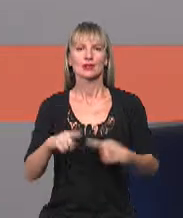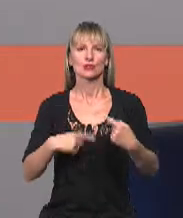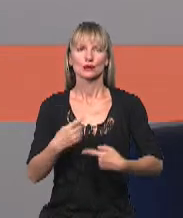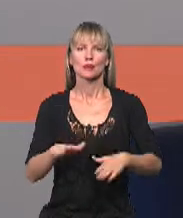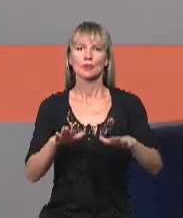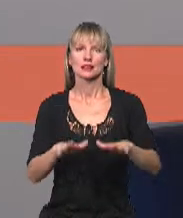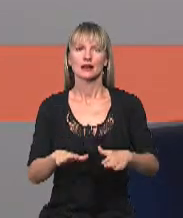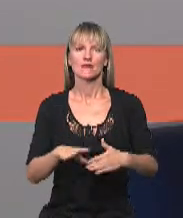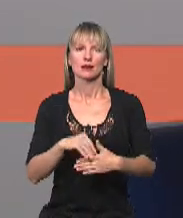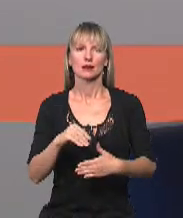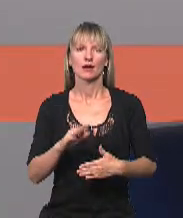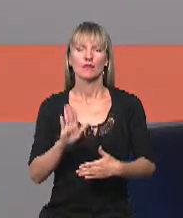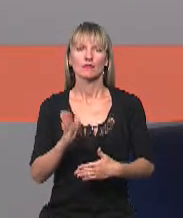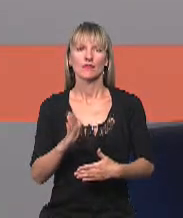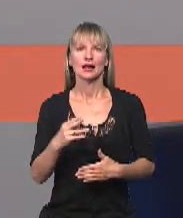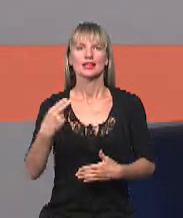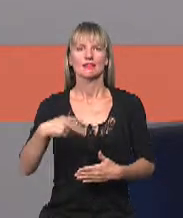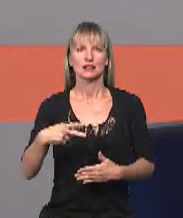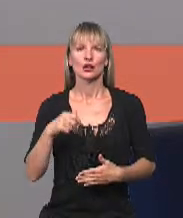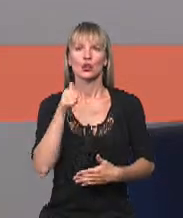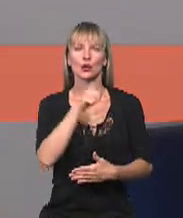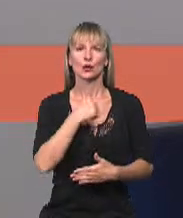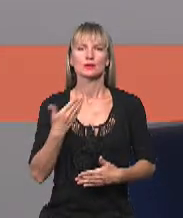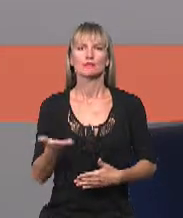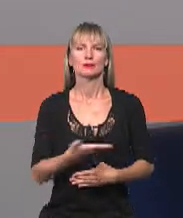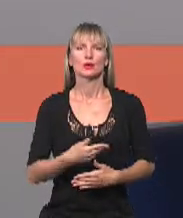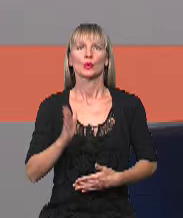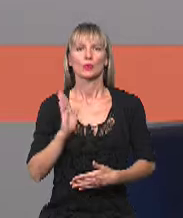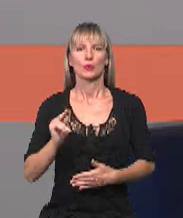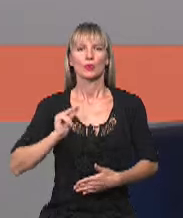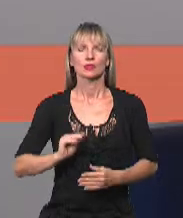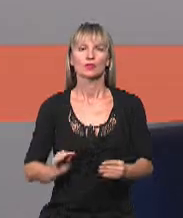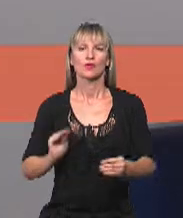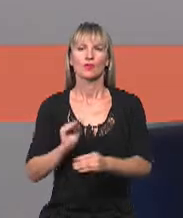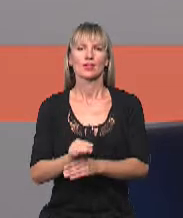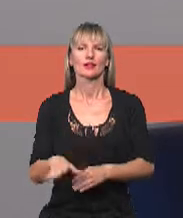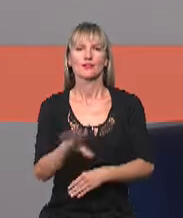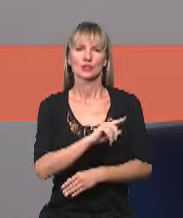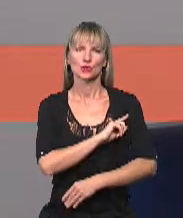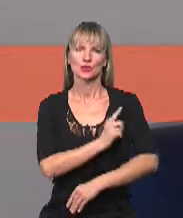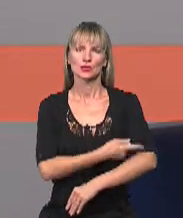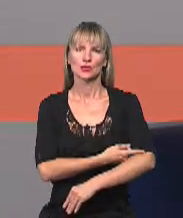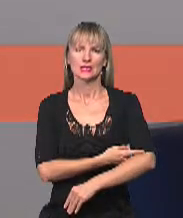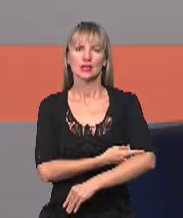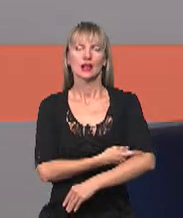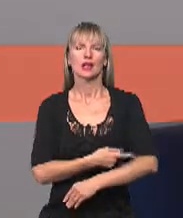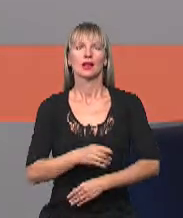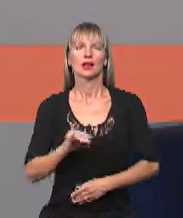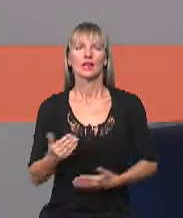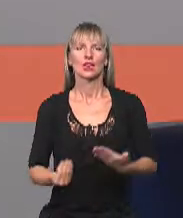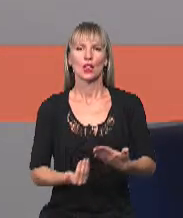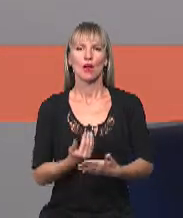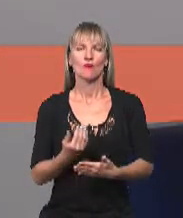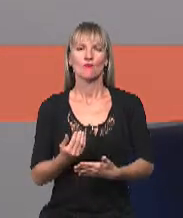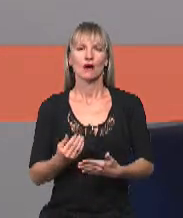місцевих виборах. Тобто в 2020 році? Тобто в 2020 році. І ми будемо працювати і докладати всіх зусиль. Нова